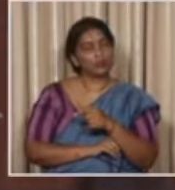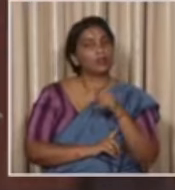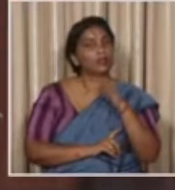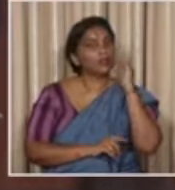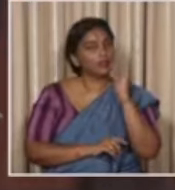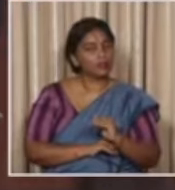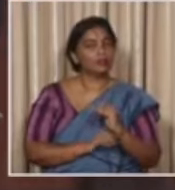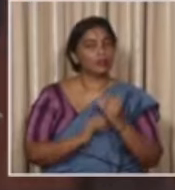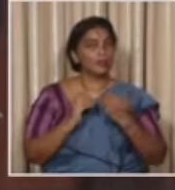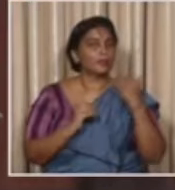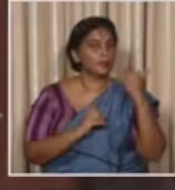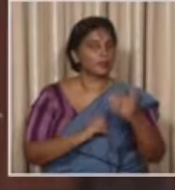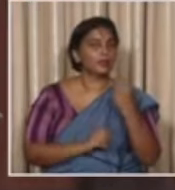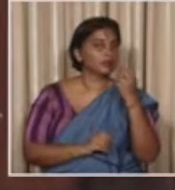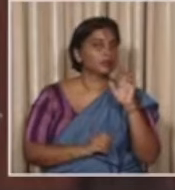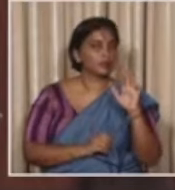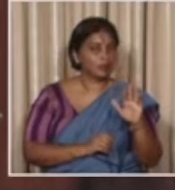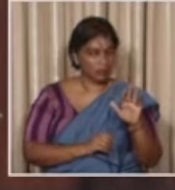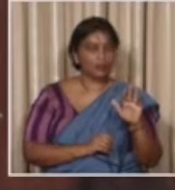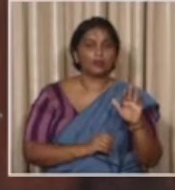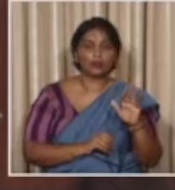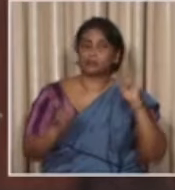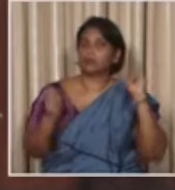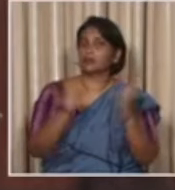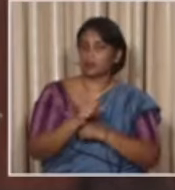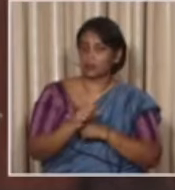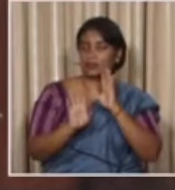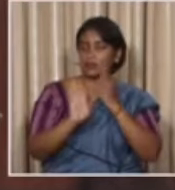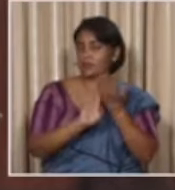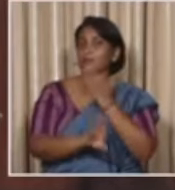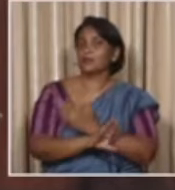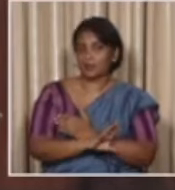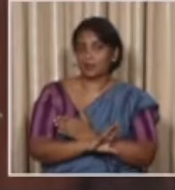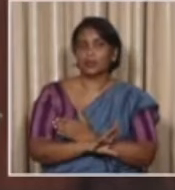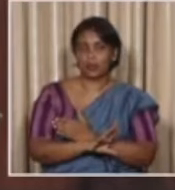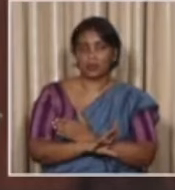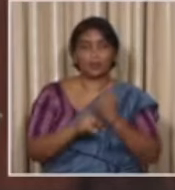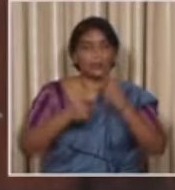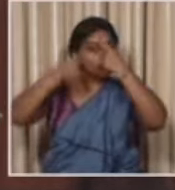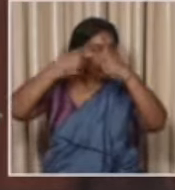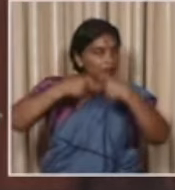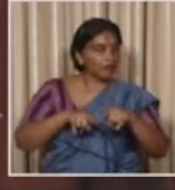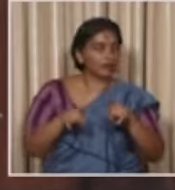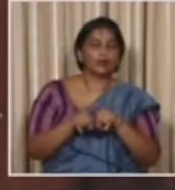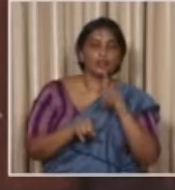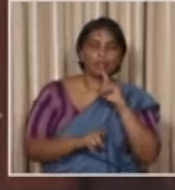මෙයාගේ දුව පසු කාලෙක 2009 වෙනකොට මේ ඝාතනයට ලක් වෙන. ඊට කලින් මම දිනානුකූලව පිළියෙට ගියොත් එම